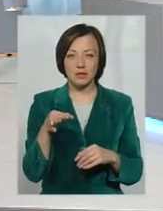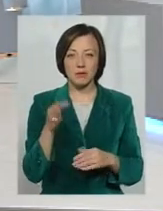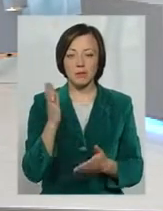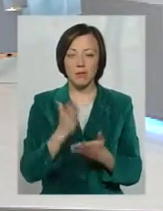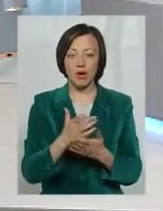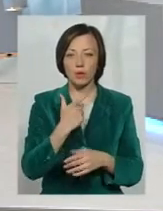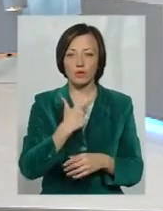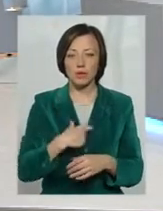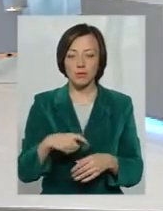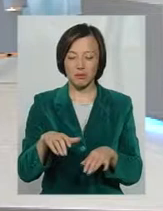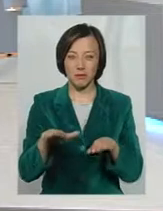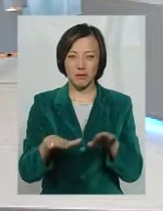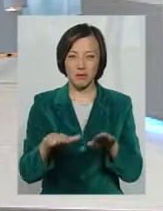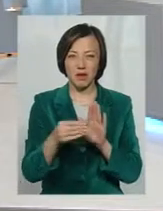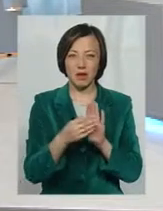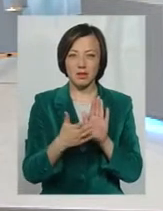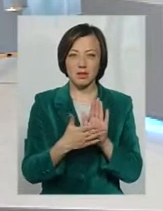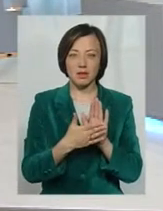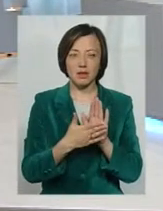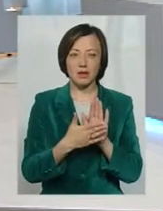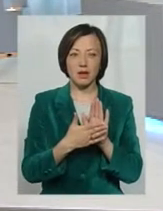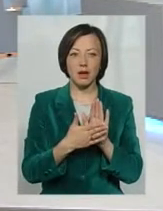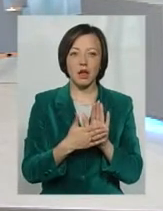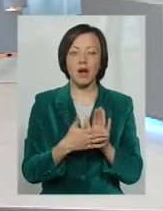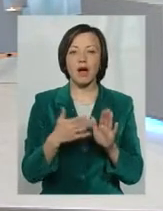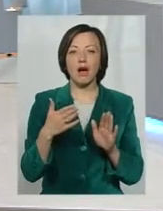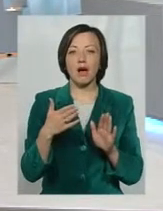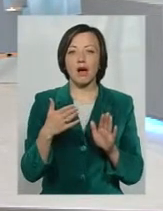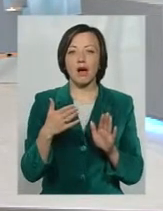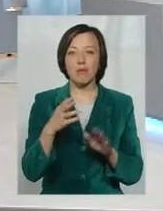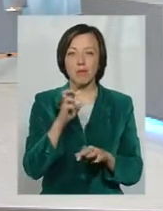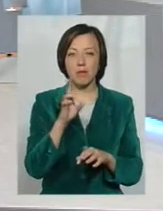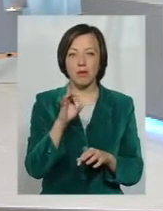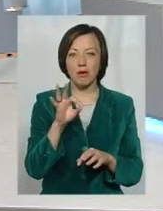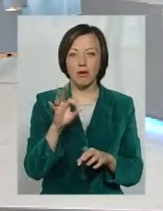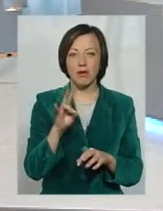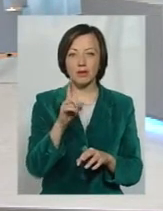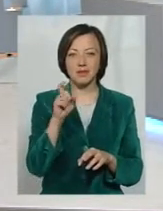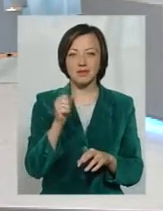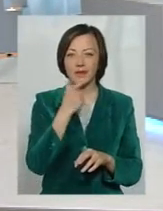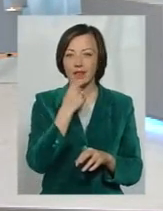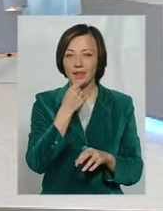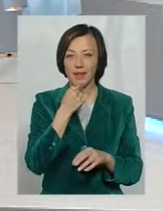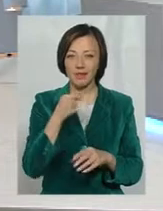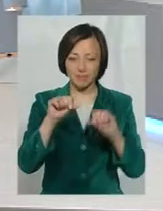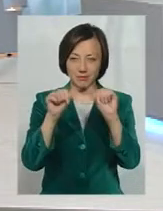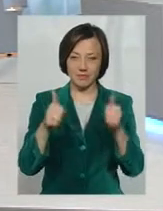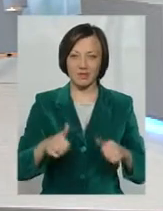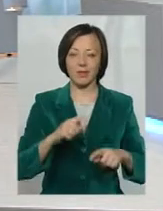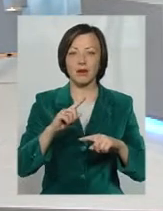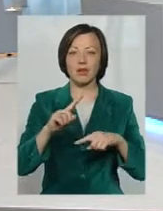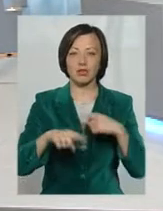на балансі бронзового Леніна і також хочуть виставити його на реалізацію через Сетам,